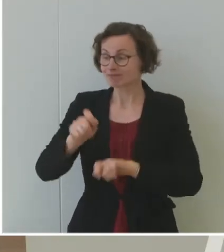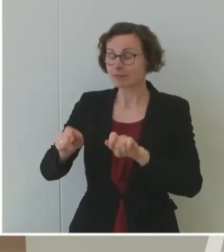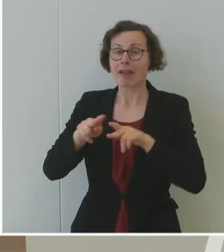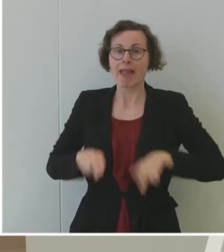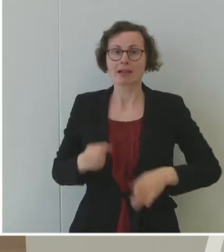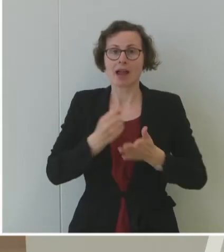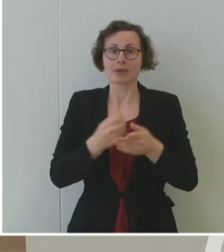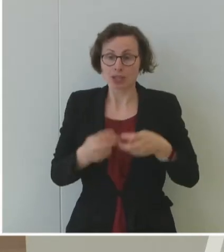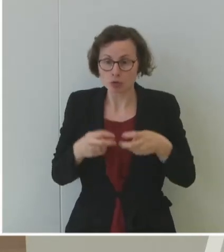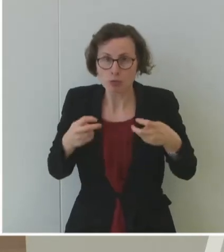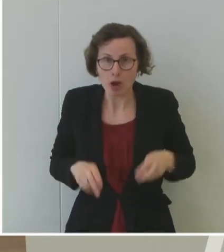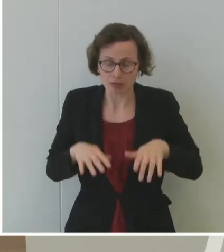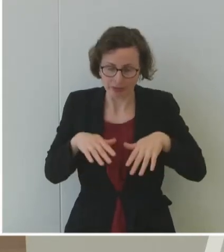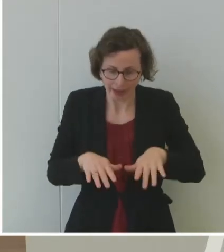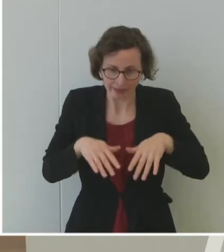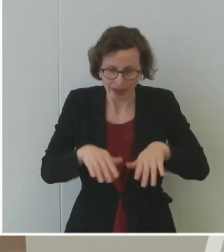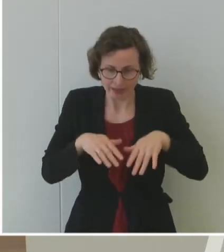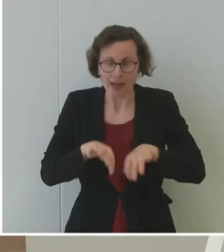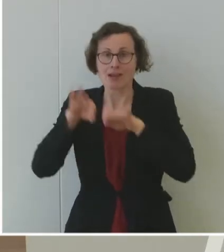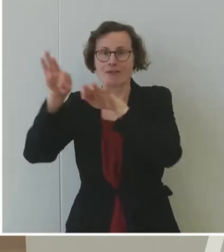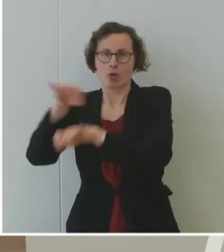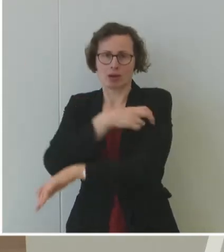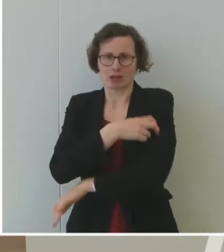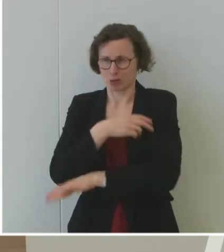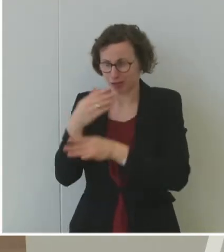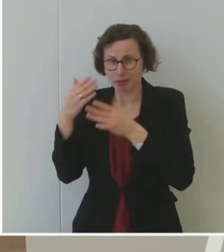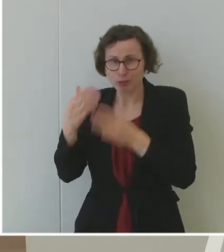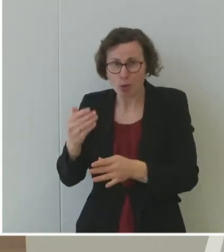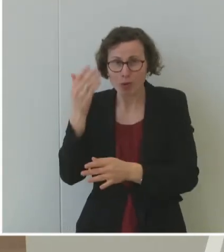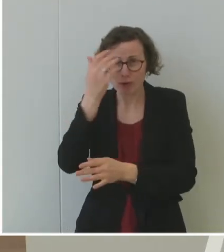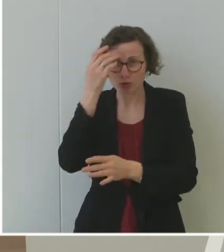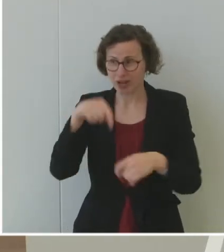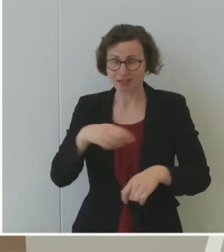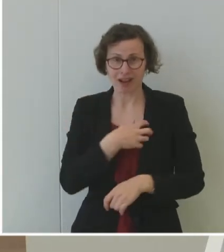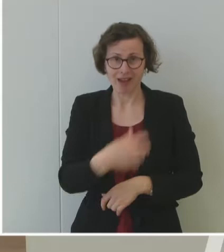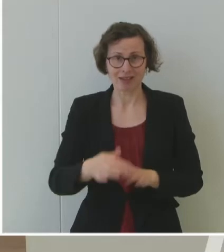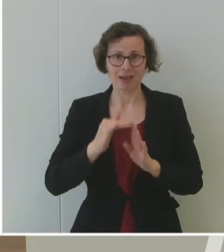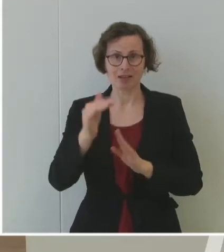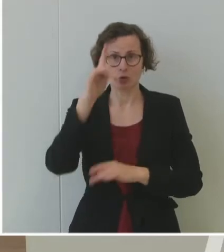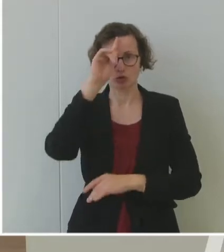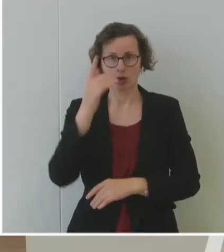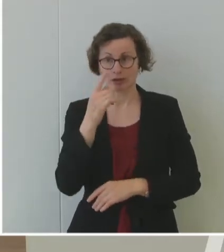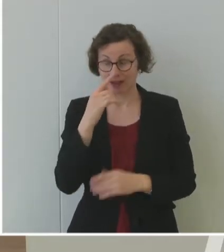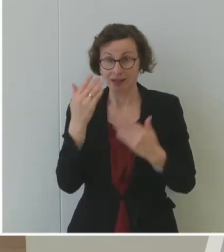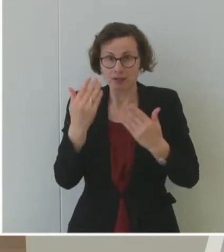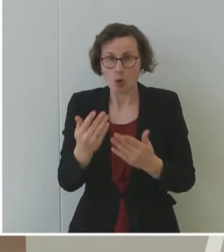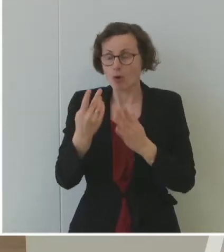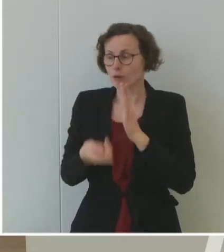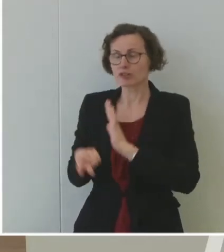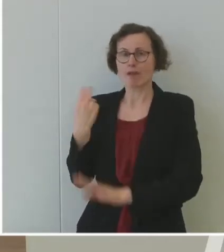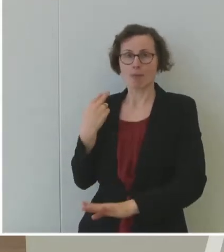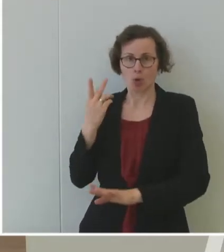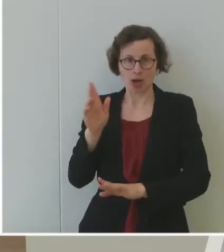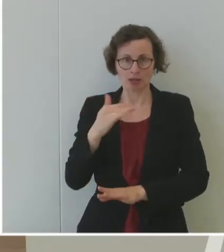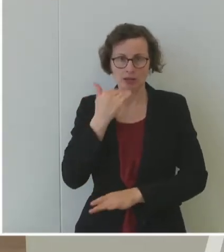Nähmaschine fürs Krankenhaus anschmeißen. Wer hätte sich das überhaupt vorstellen können in diesem reichen Land Deutschland? Wenn ich Ihnen das vor 2 Monaten erzählt